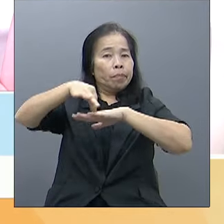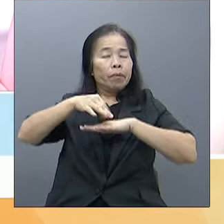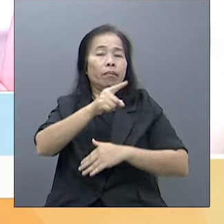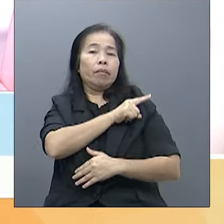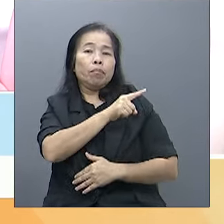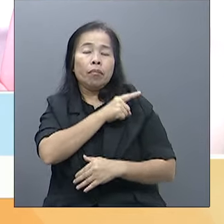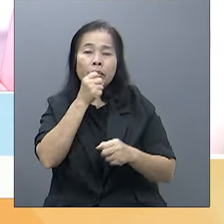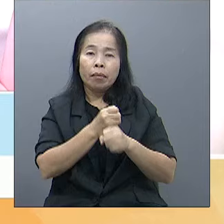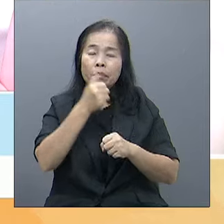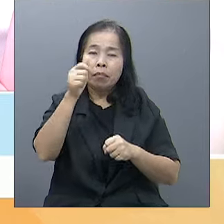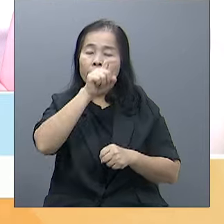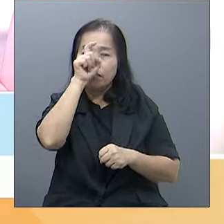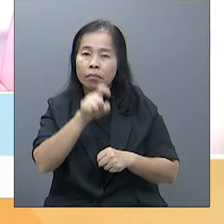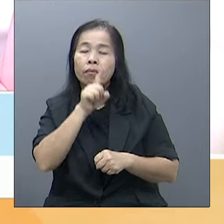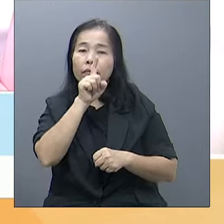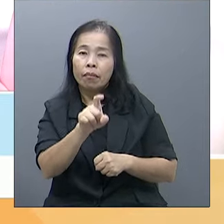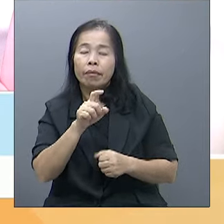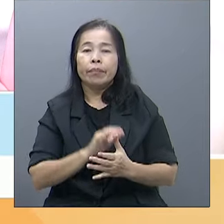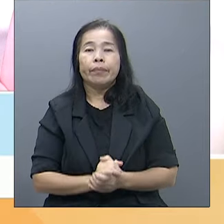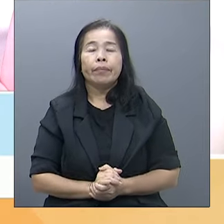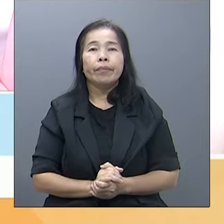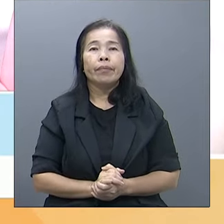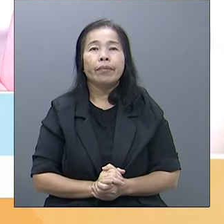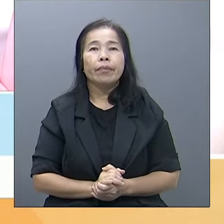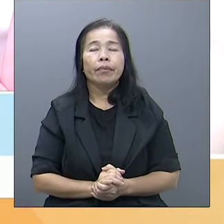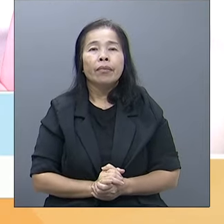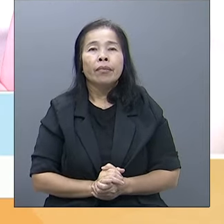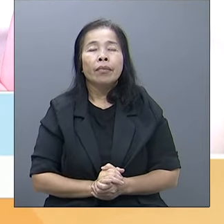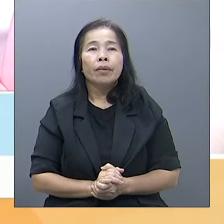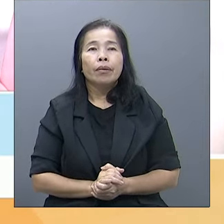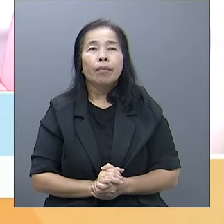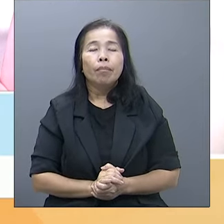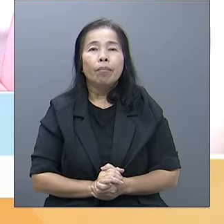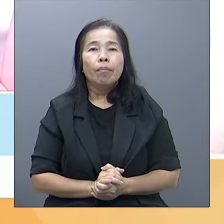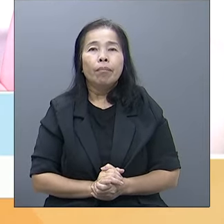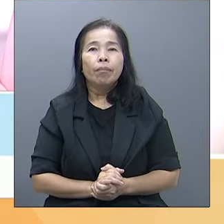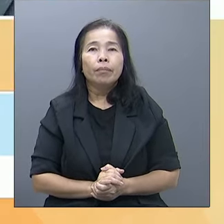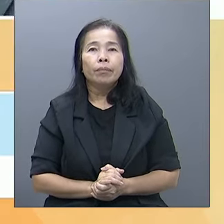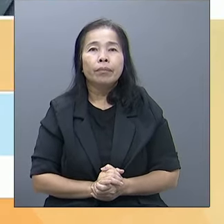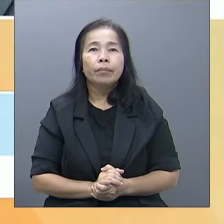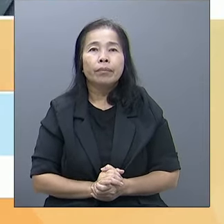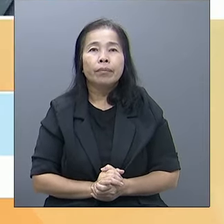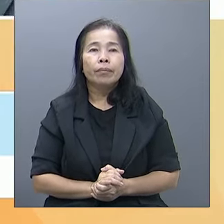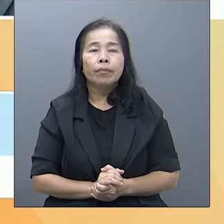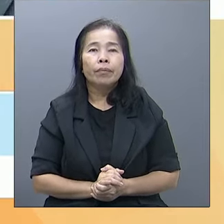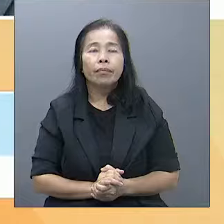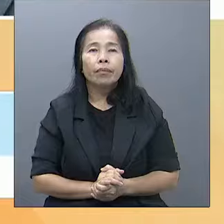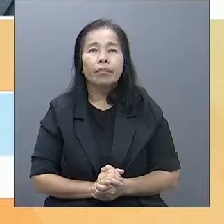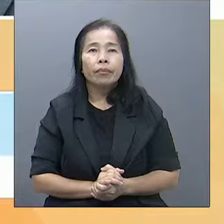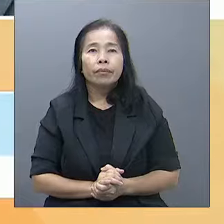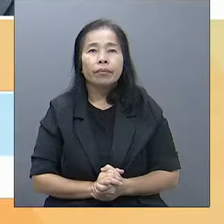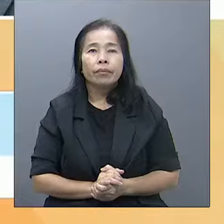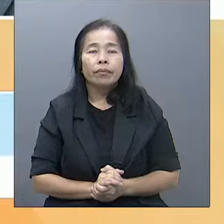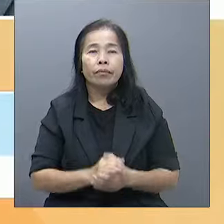าถึงทางท้องถิ่นได้บ้าง คือจริงๆเนี่ยนะครับถ้าเป็นเมื่อ15